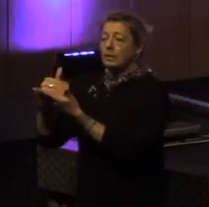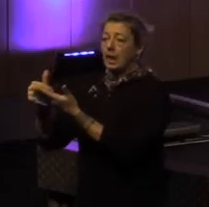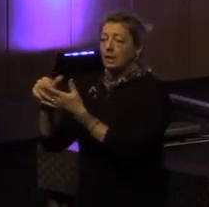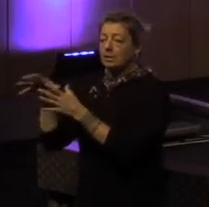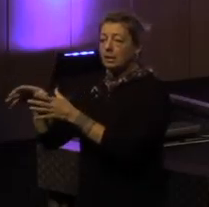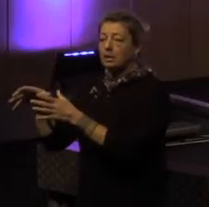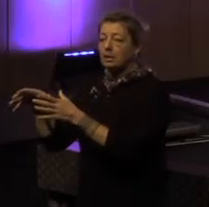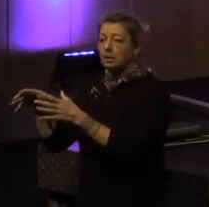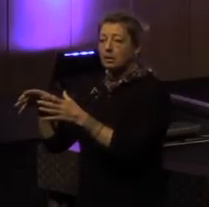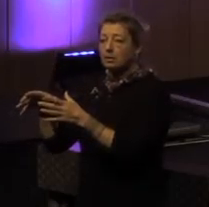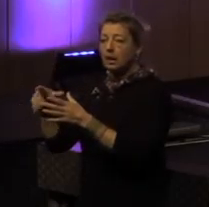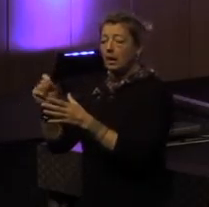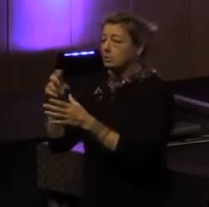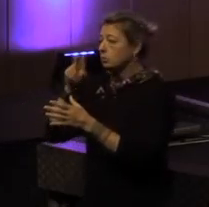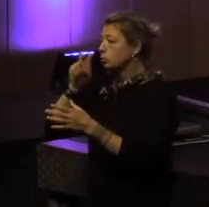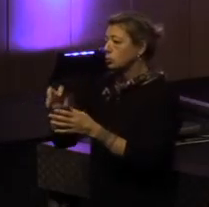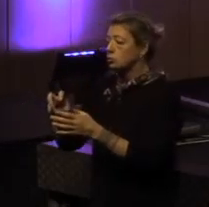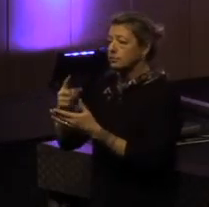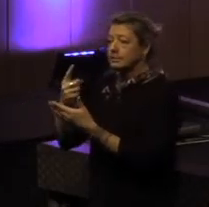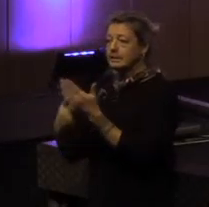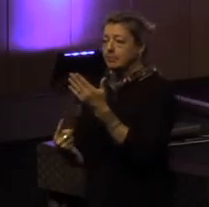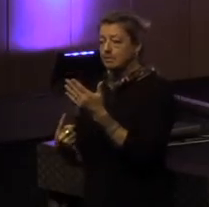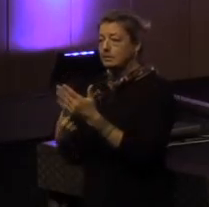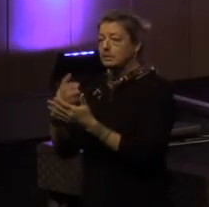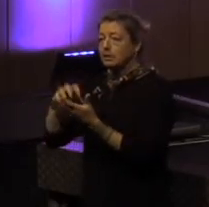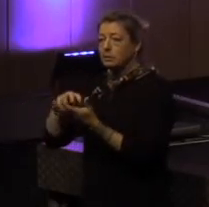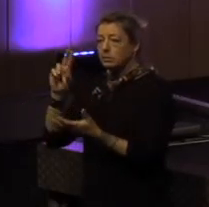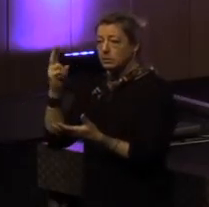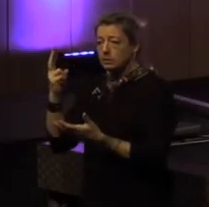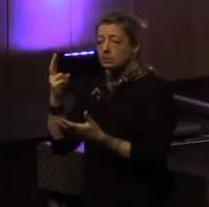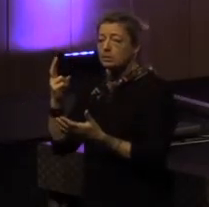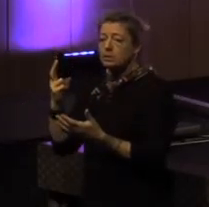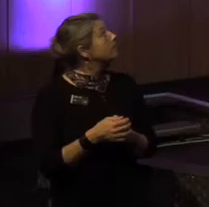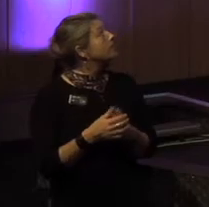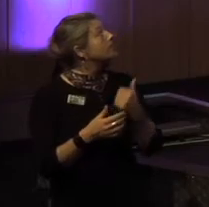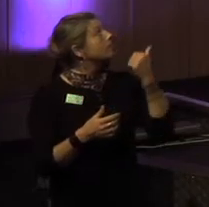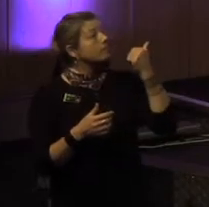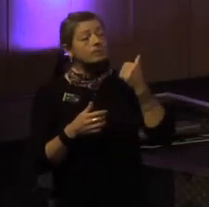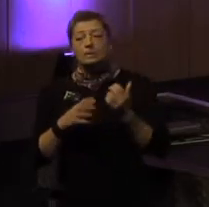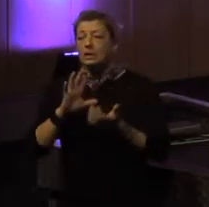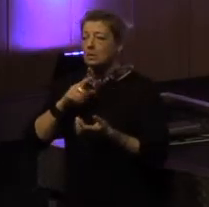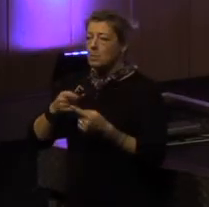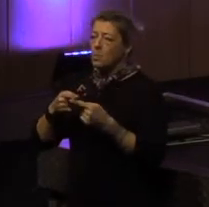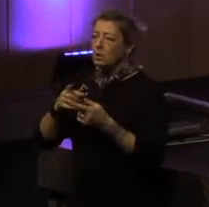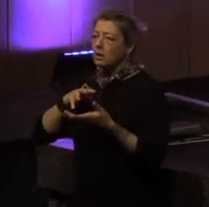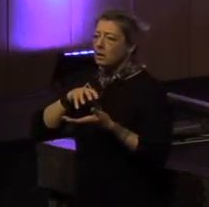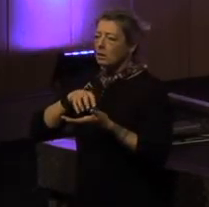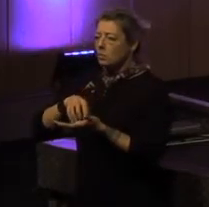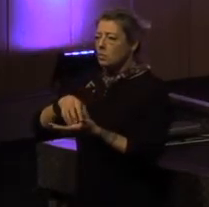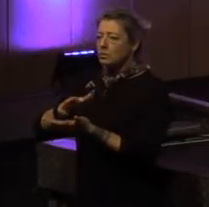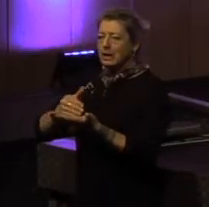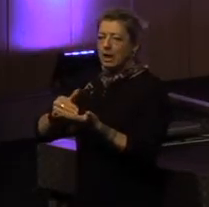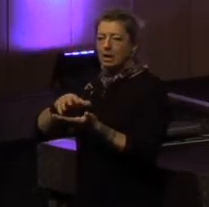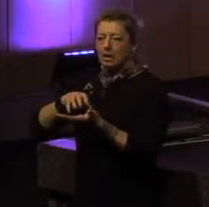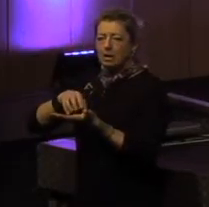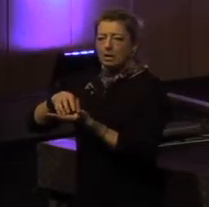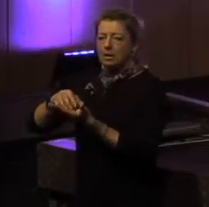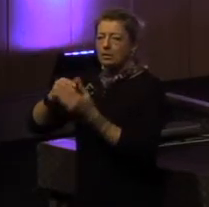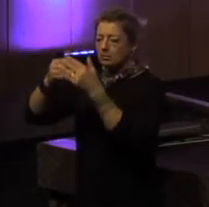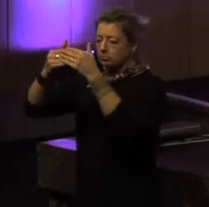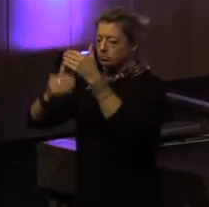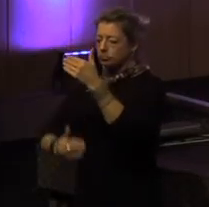they call themselves a collective of politically engaged minds building towards the liberation of oppressed